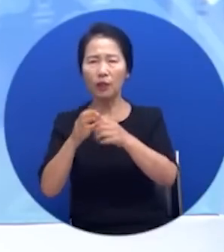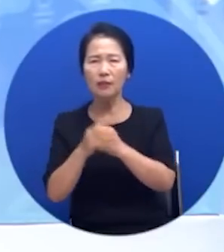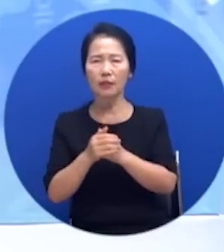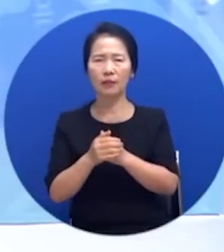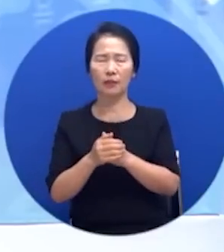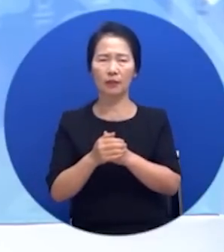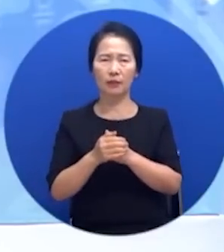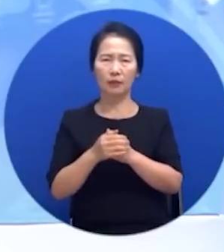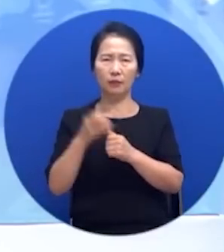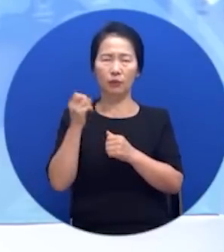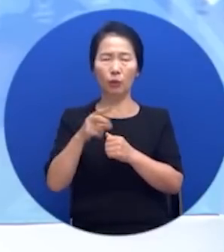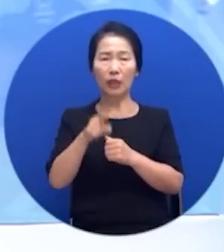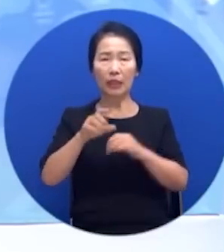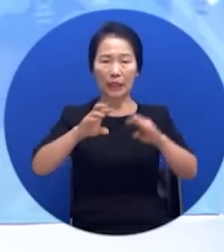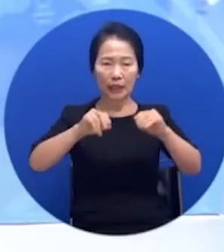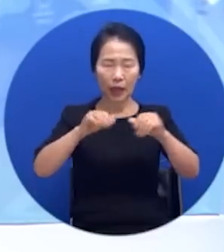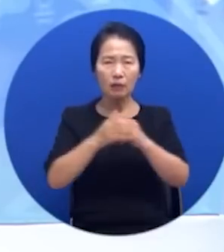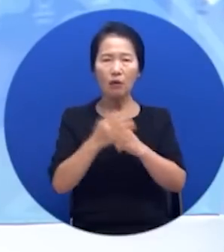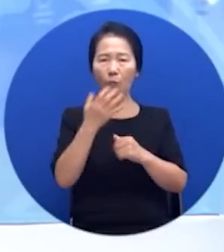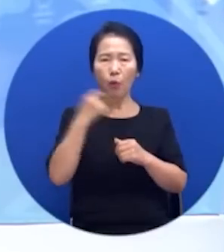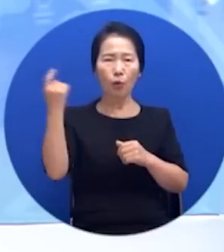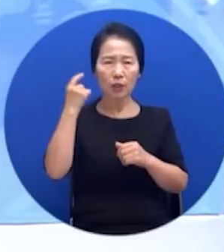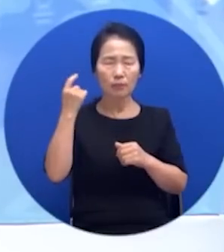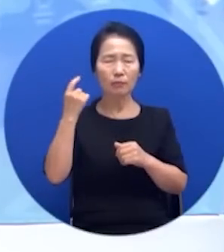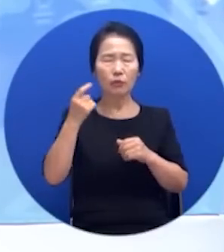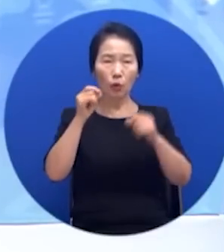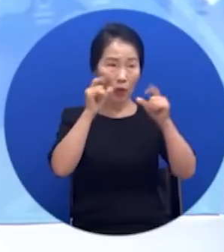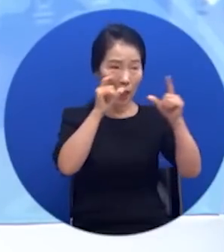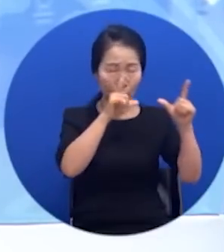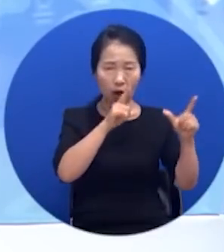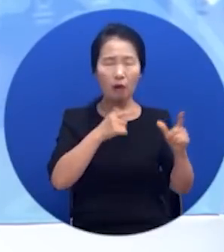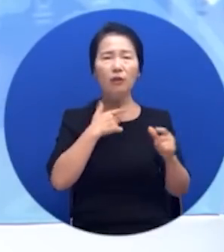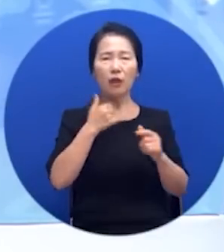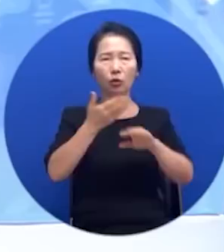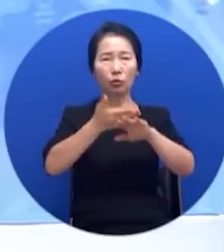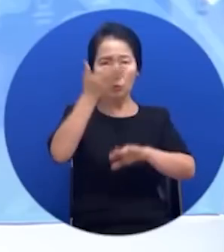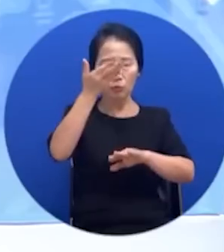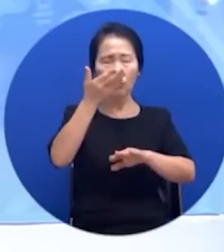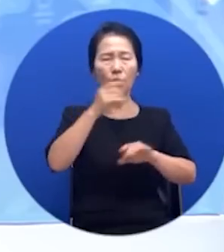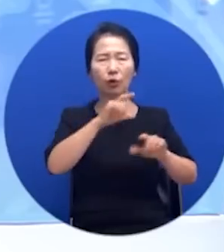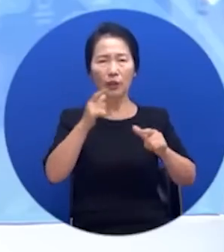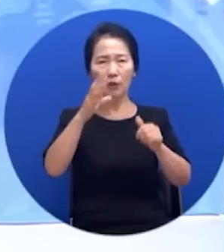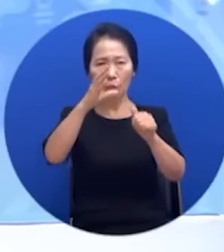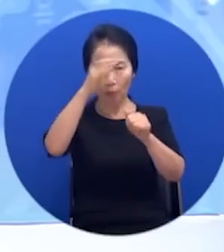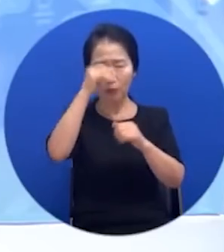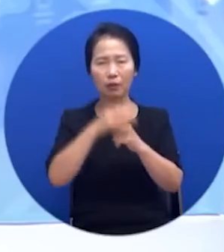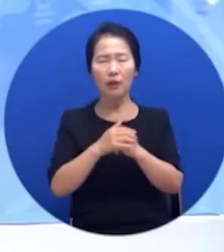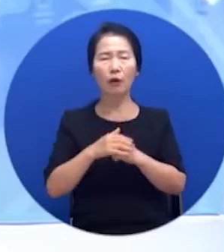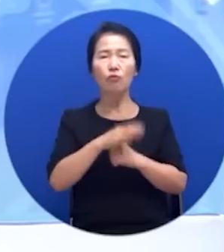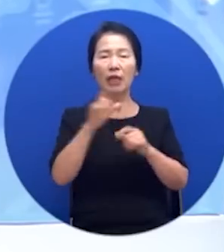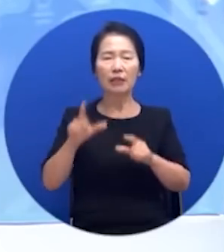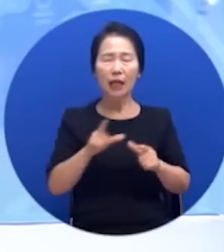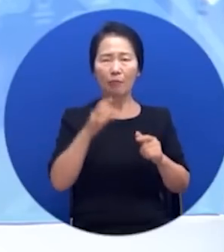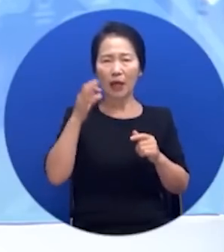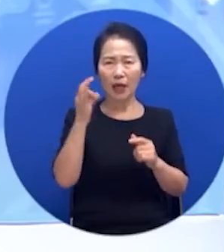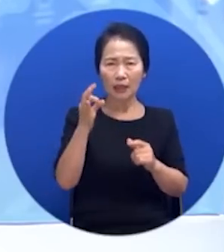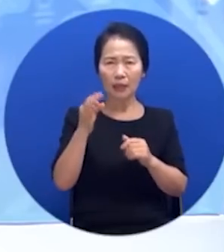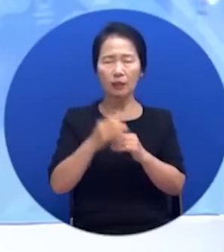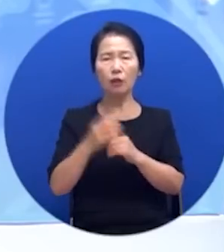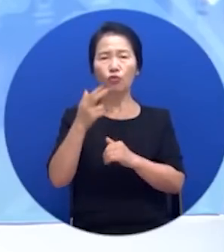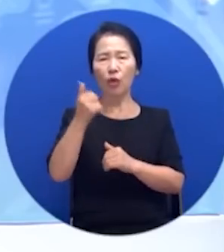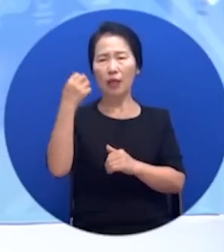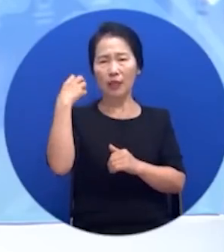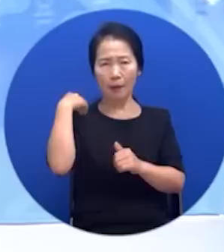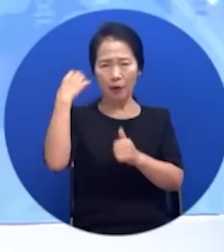복음으로 깨웠던 선조들의 본을 받아서 다시금 우리의 삶의 가치를 주님의 사명에